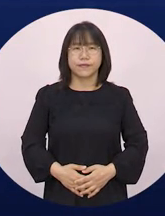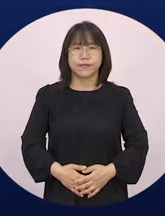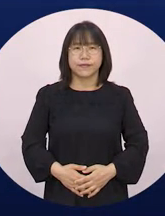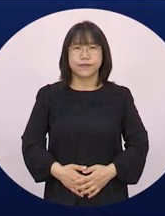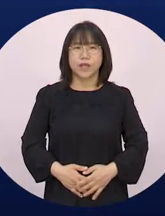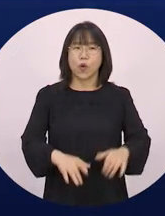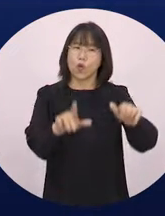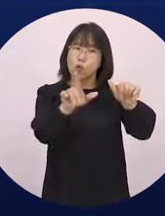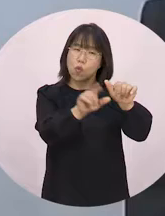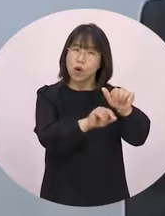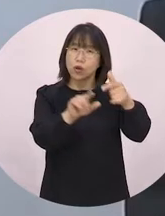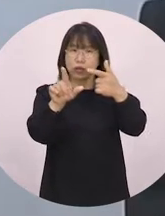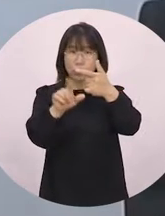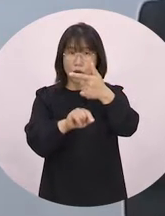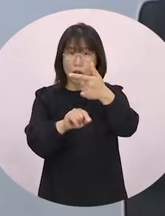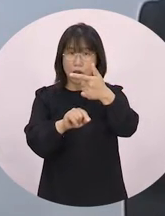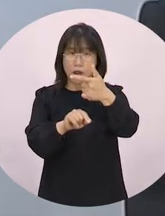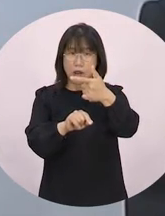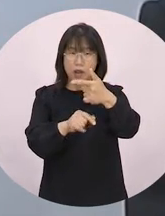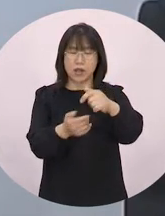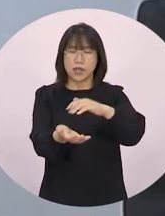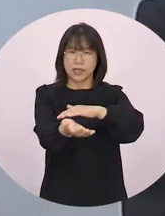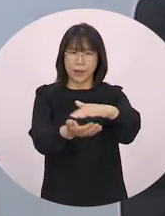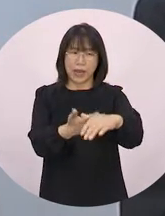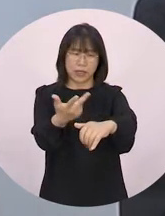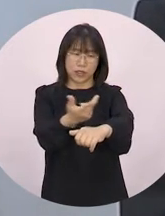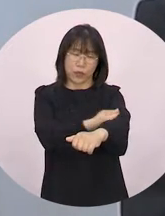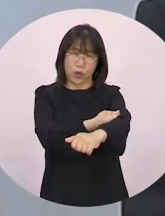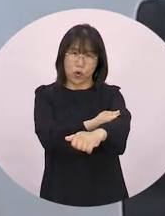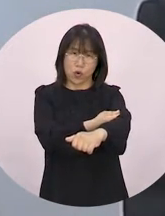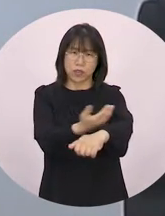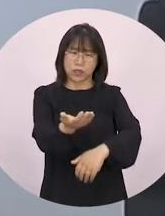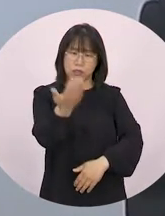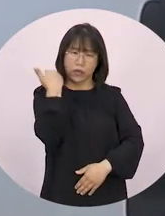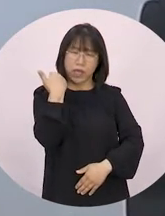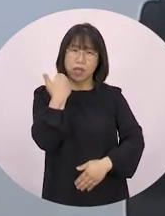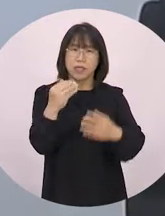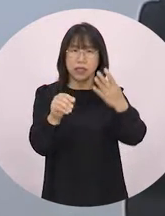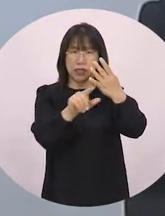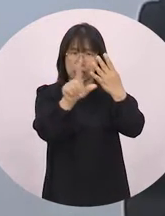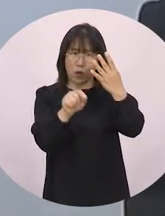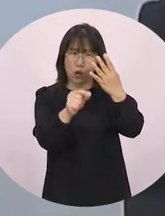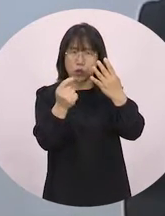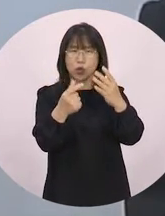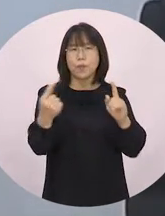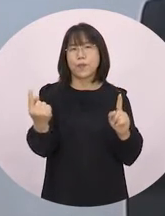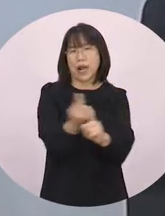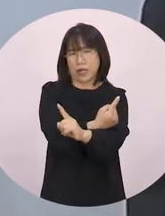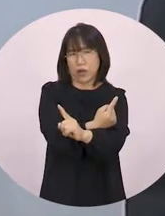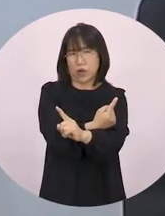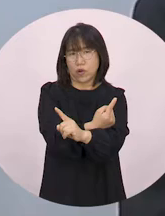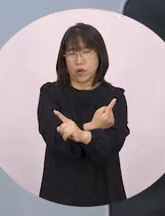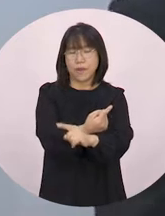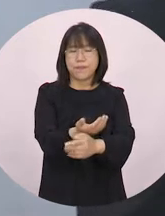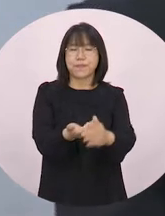당부했습니다. 5, 6월 달에 예방접종은 이제 기존에 4월까지 진행됐던 방식과 다른